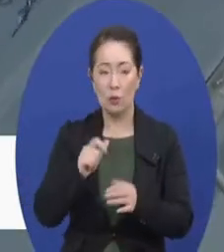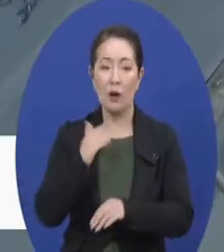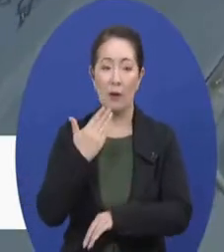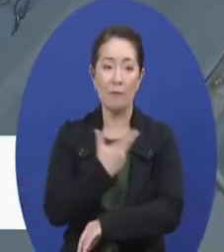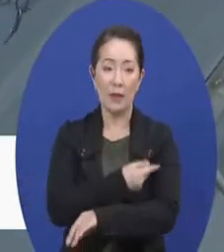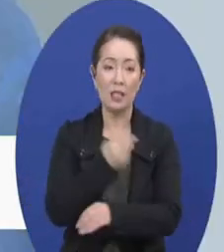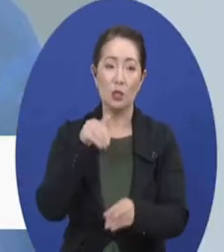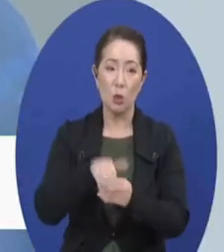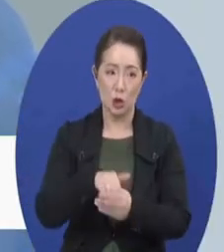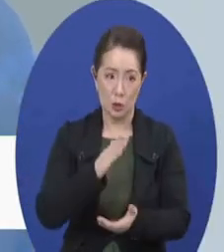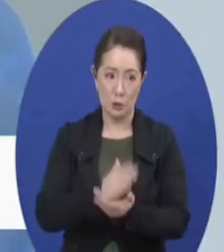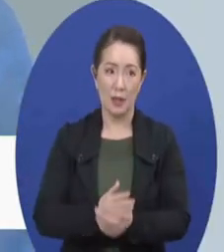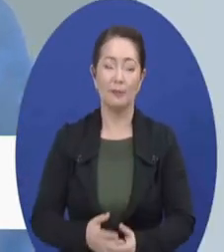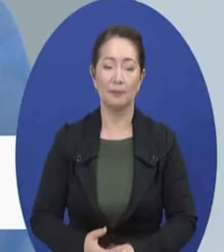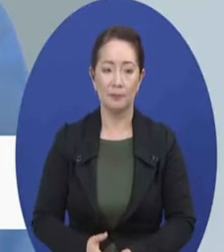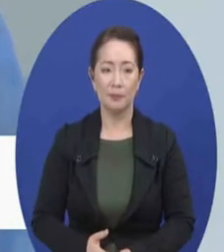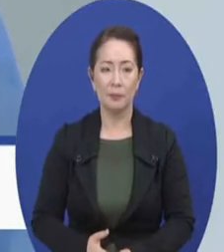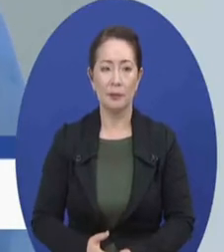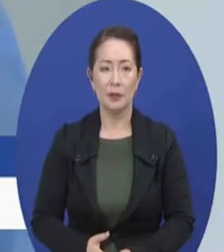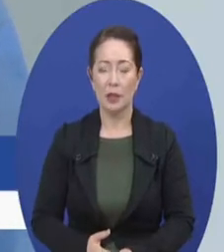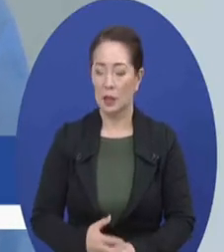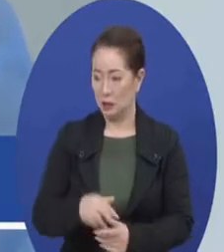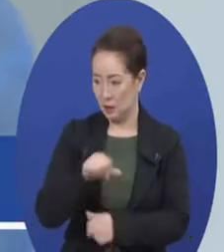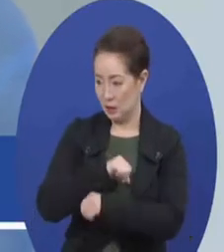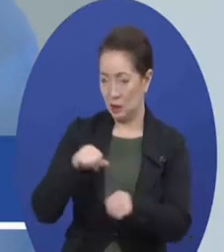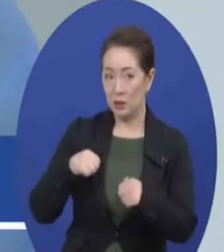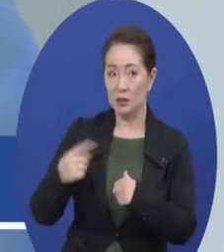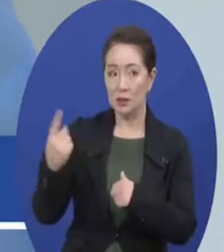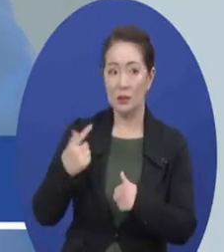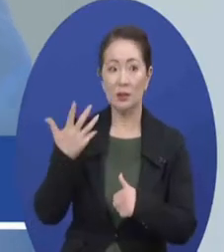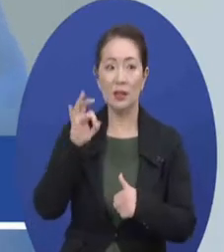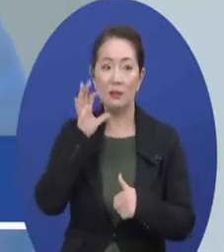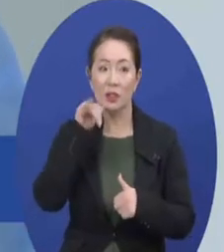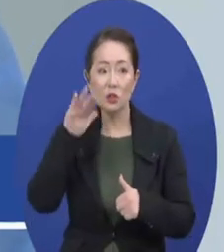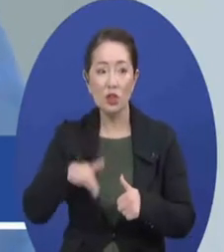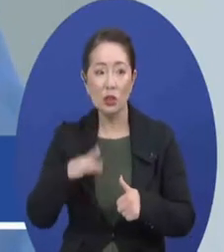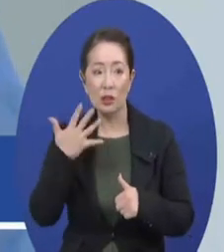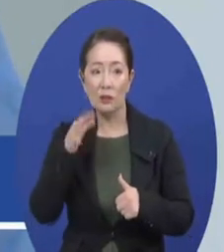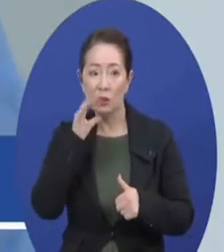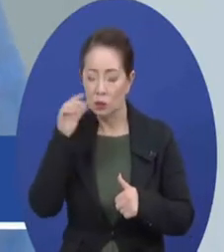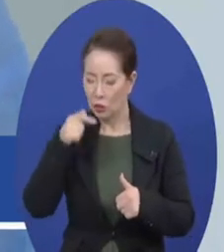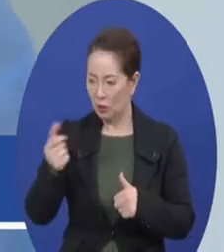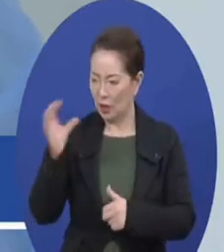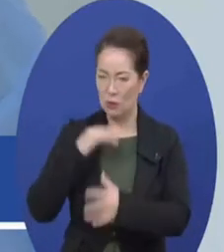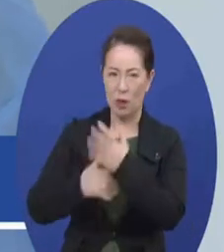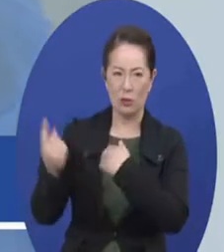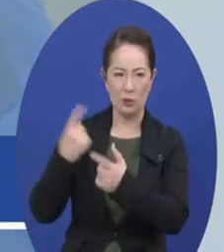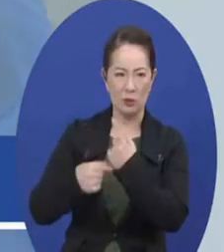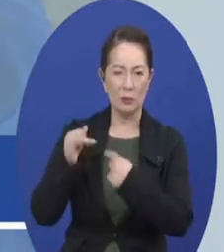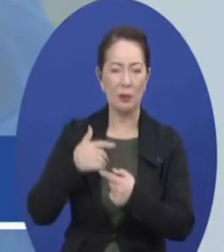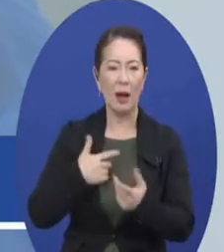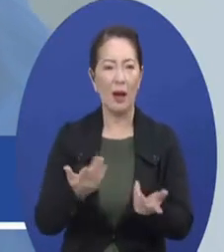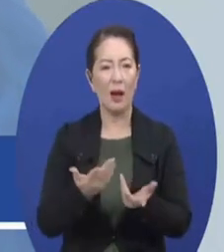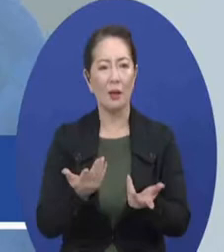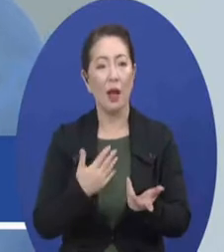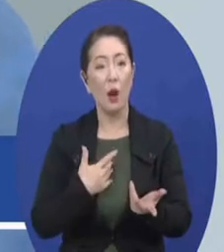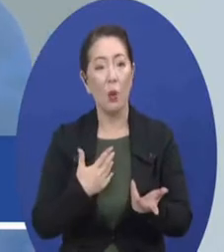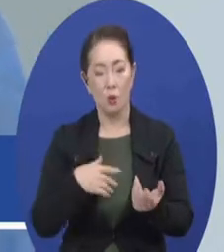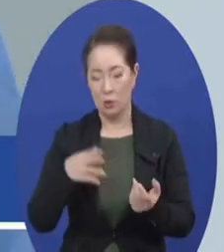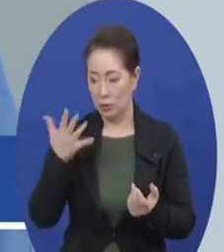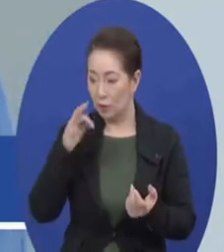байна. Иргэдийн дундаас гол нь нөгөө 50-аас доош насны хүмүүс айгүйх асууж орж ирж байгаа. Бид нар хаана хэлэх